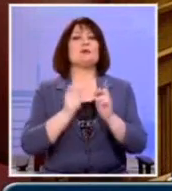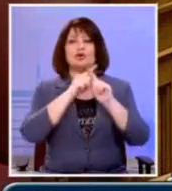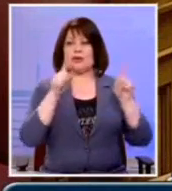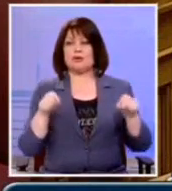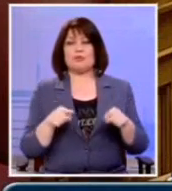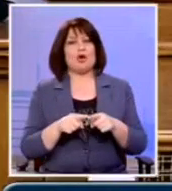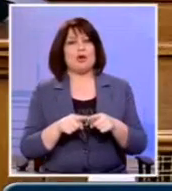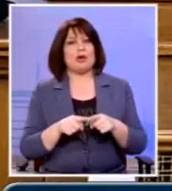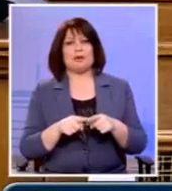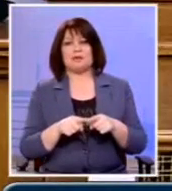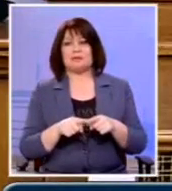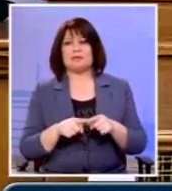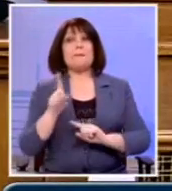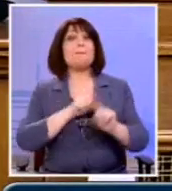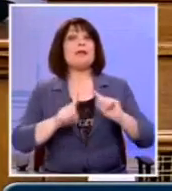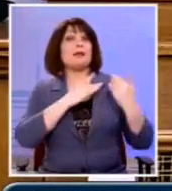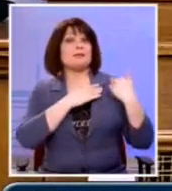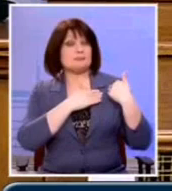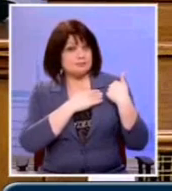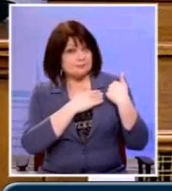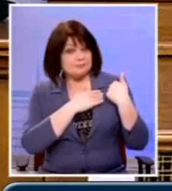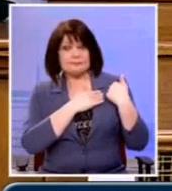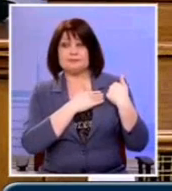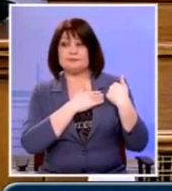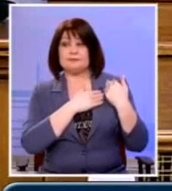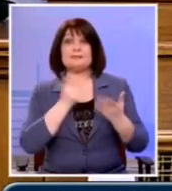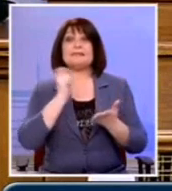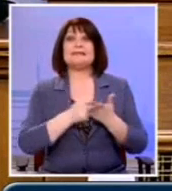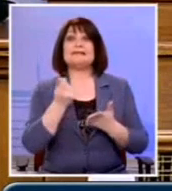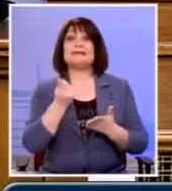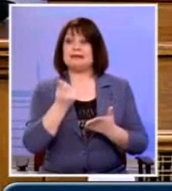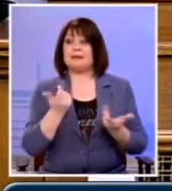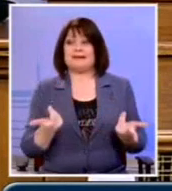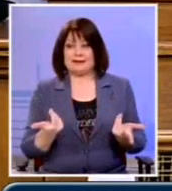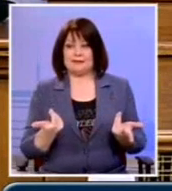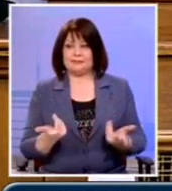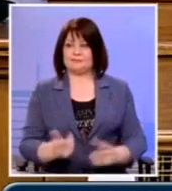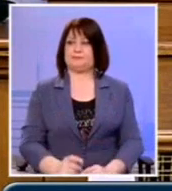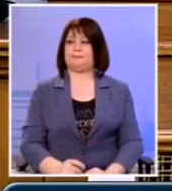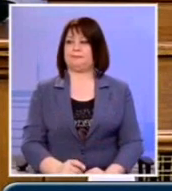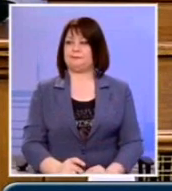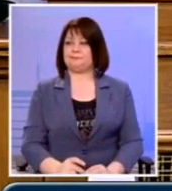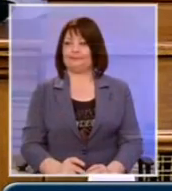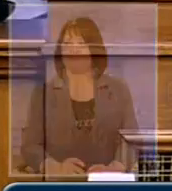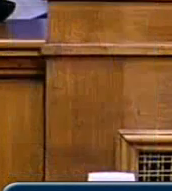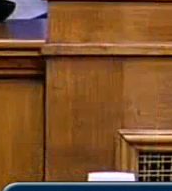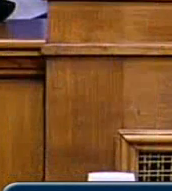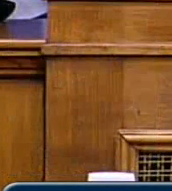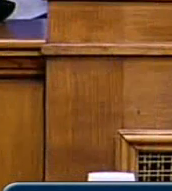ομόλογα, από ποιους και σε ποια τιμή, αν υπήρχαν ομόλογα.